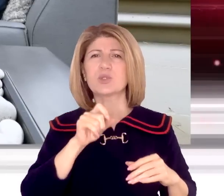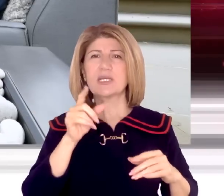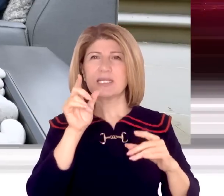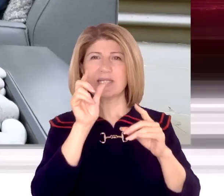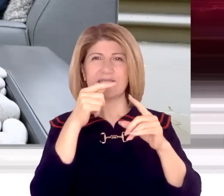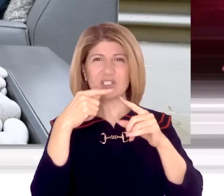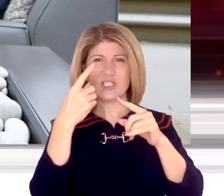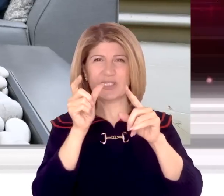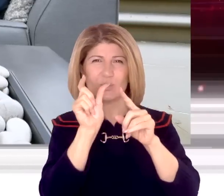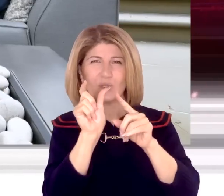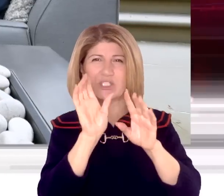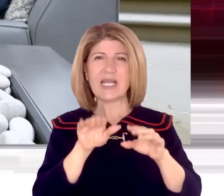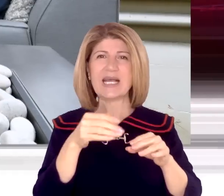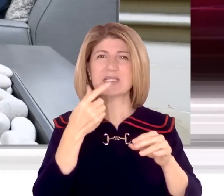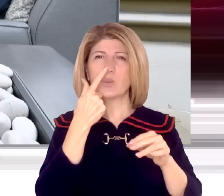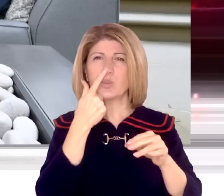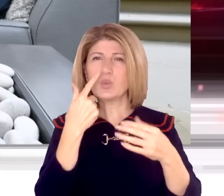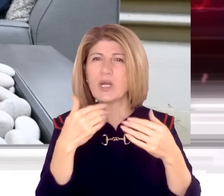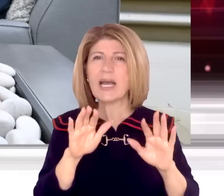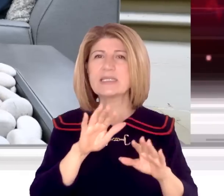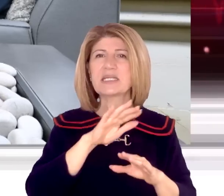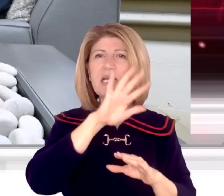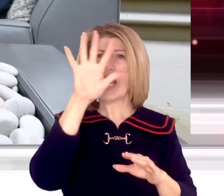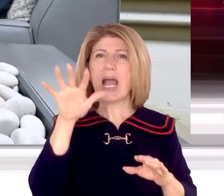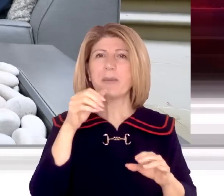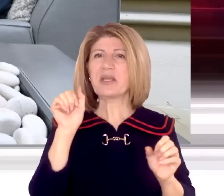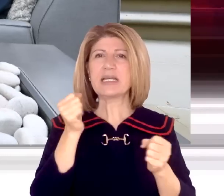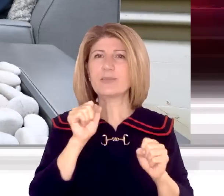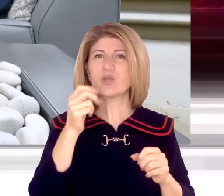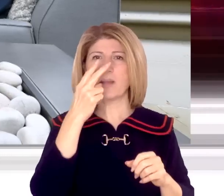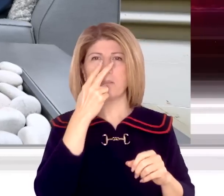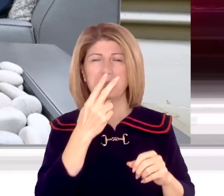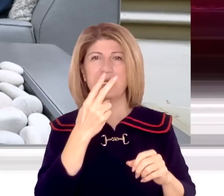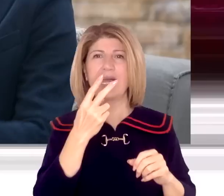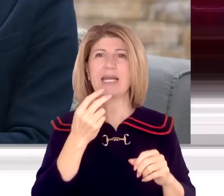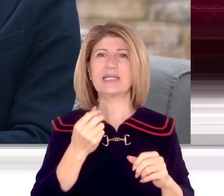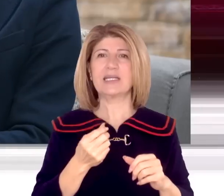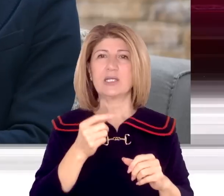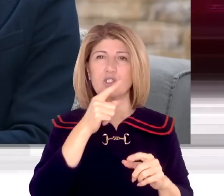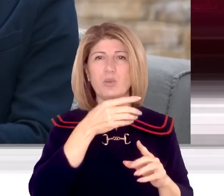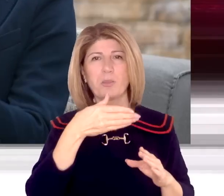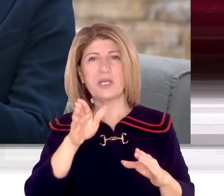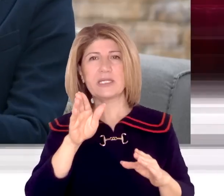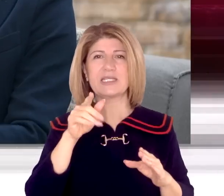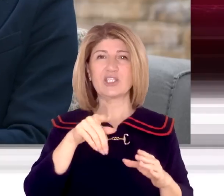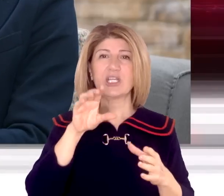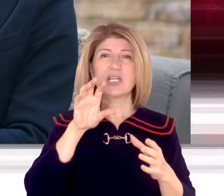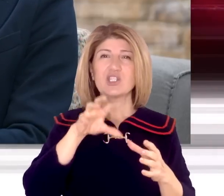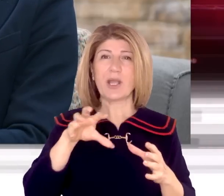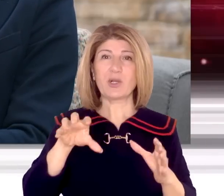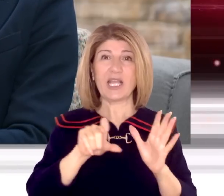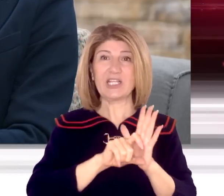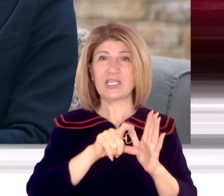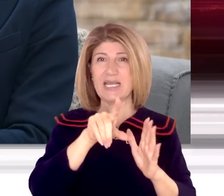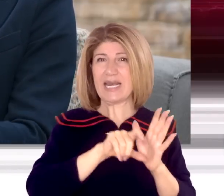نداره، کسی خیلی به راحتی نمیتونه ببینه و خب شما اگه بریم باز رو همین شبکه‌های اجتماعی خیلی فیلم‌ها رو میتونیم